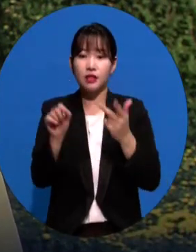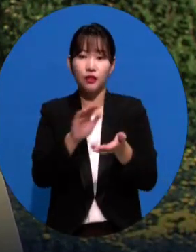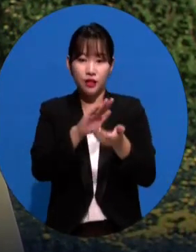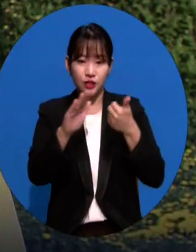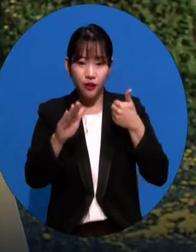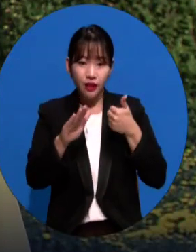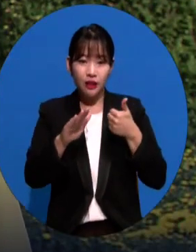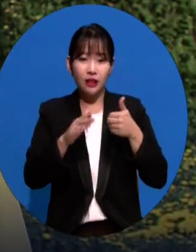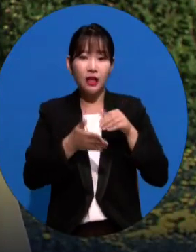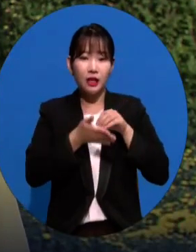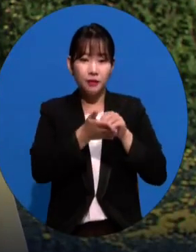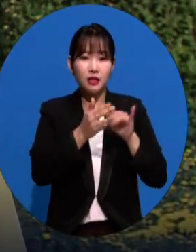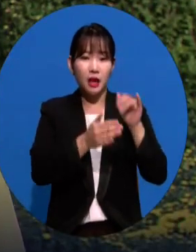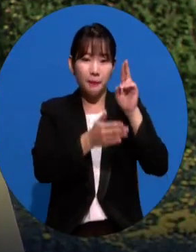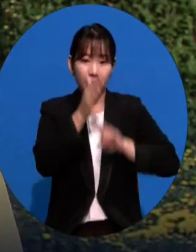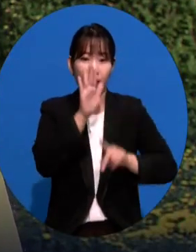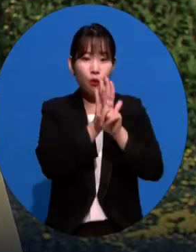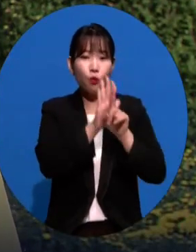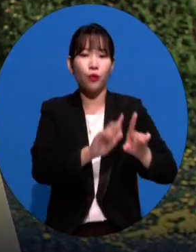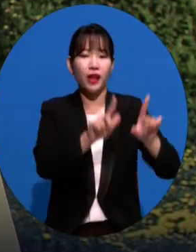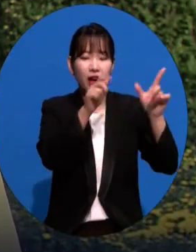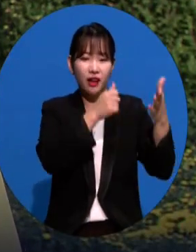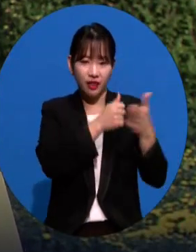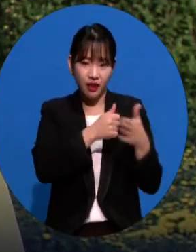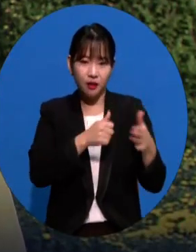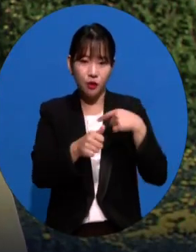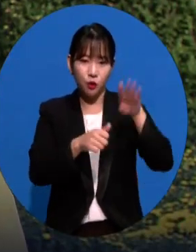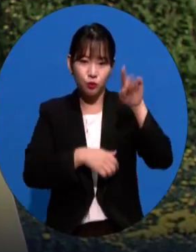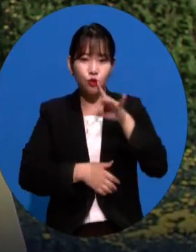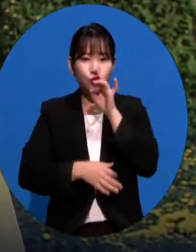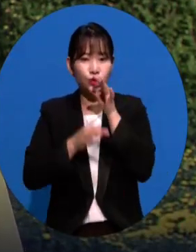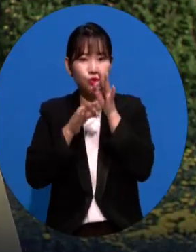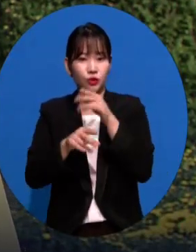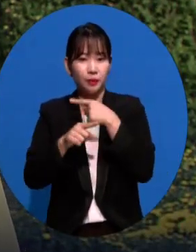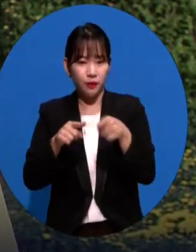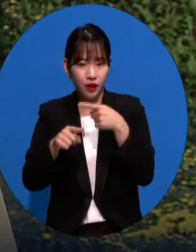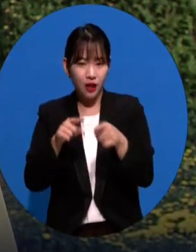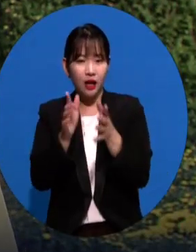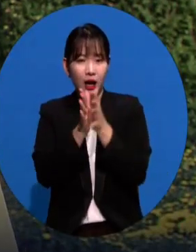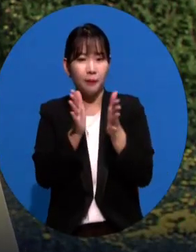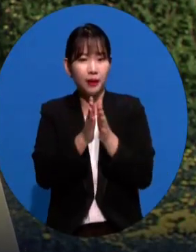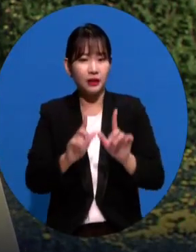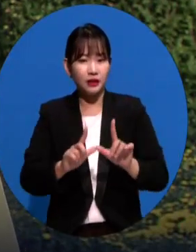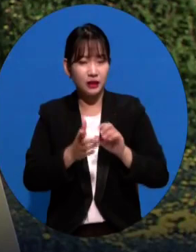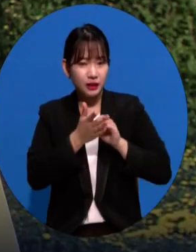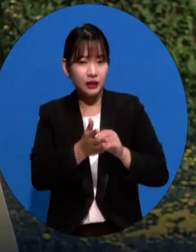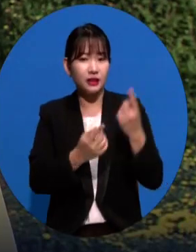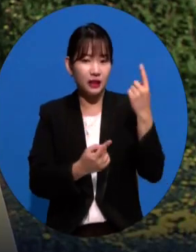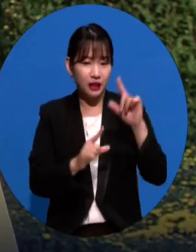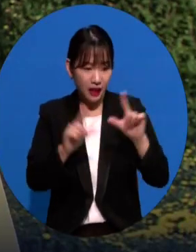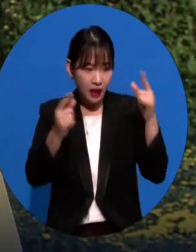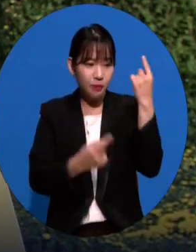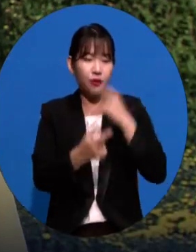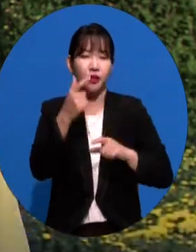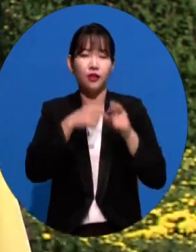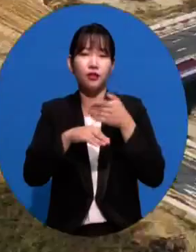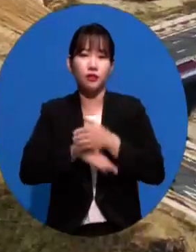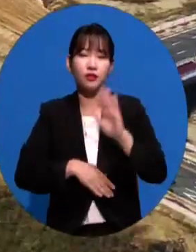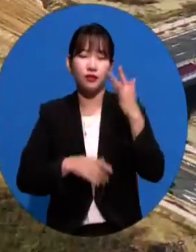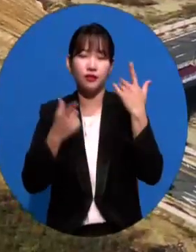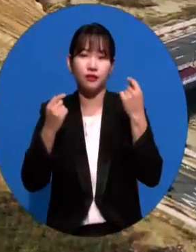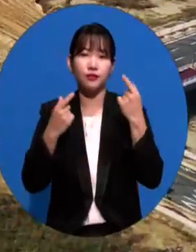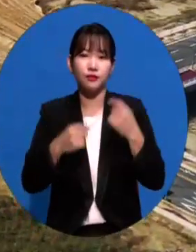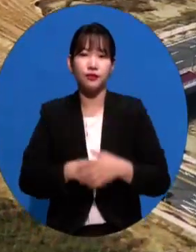이전에는 입주자 분양 공고이기에서 교육부 중앙투자심사가 아파트 입질보다 늦어지게 된 것 같습니다